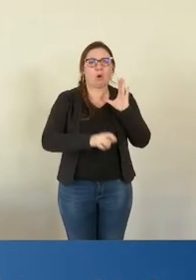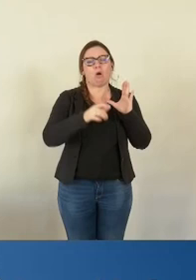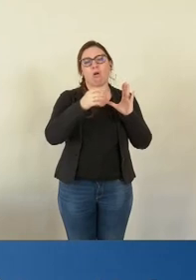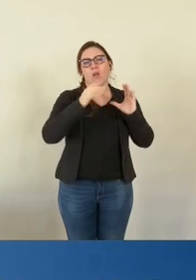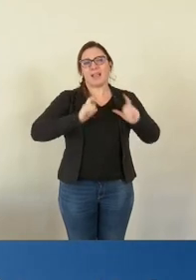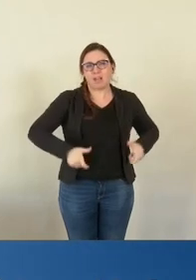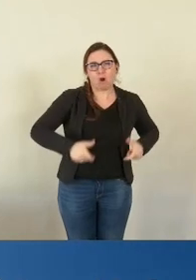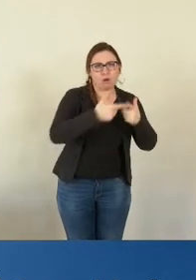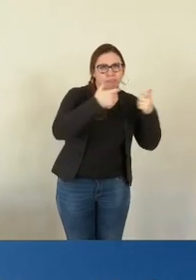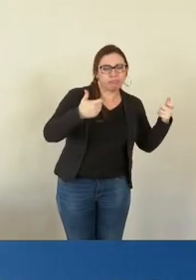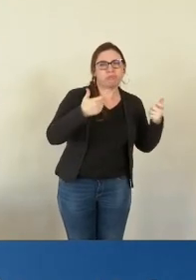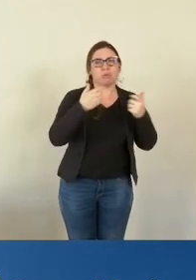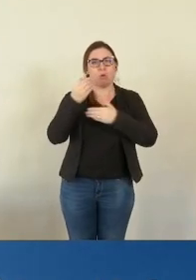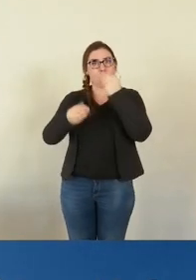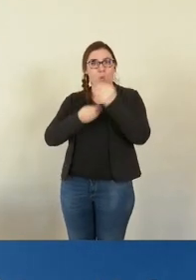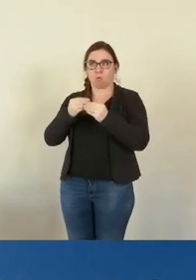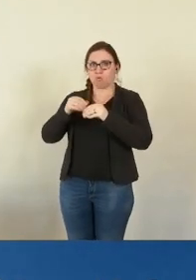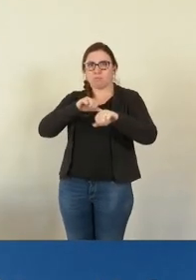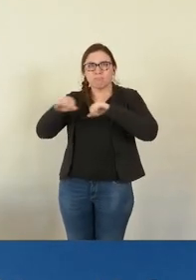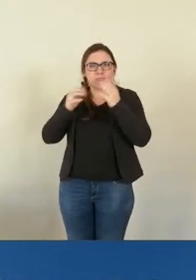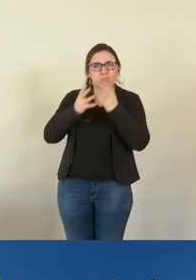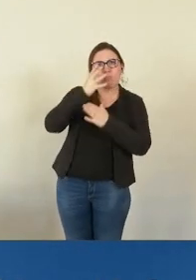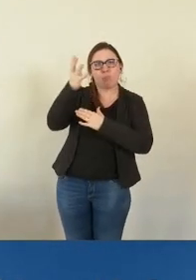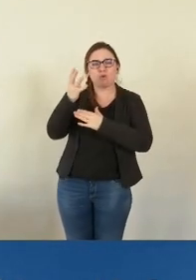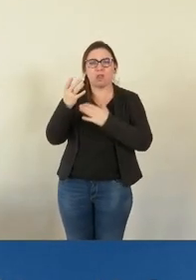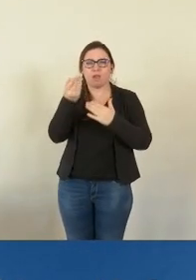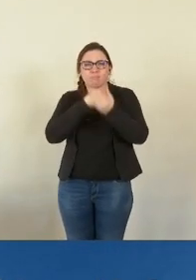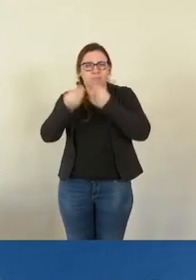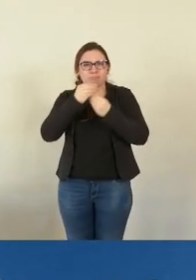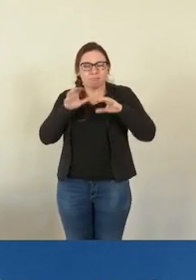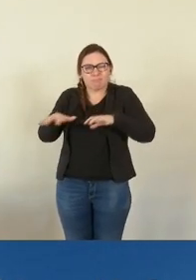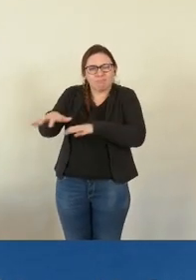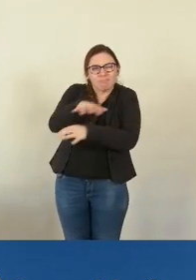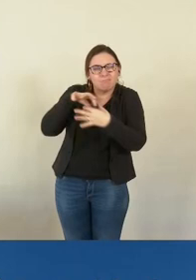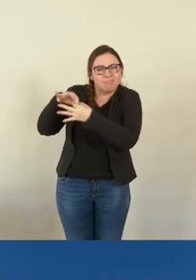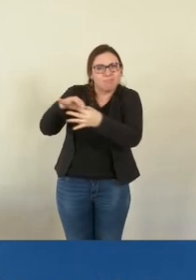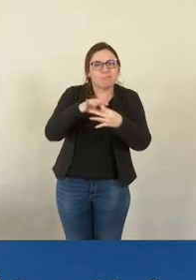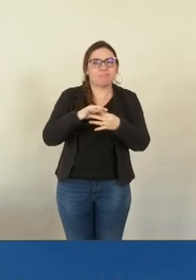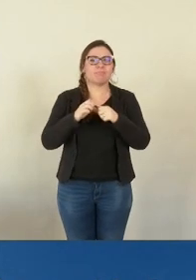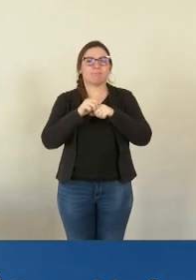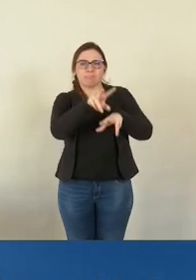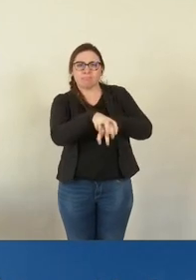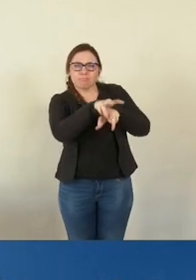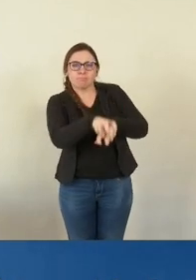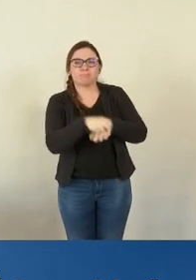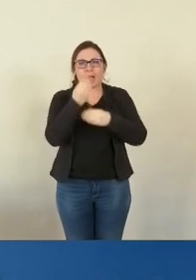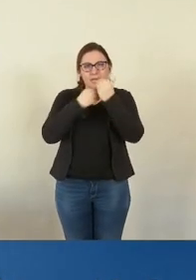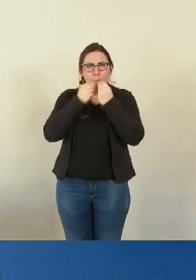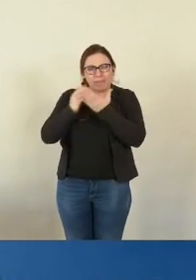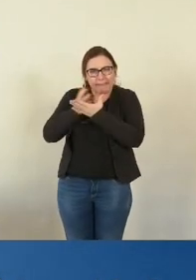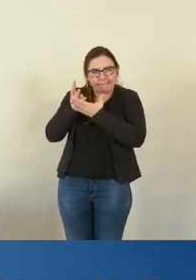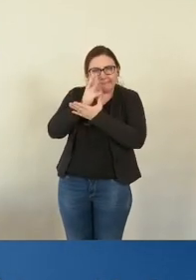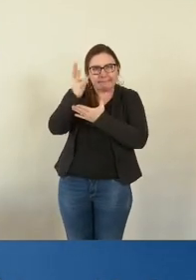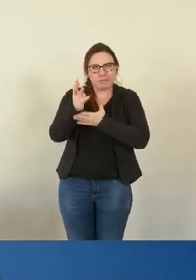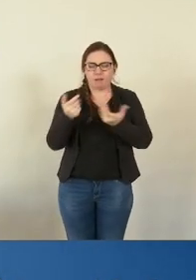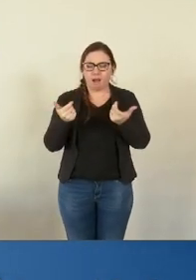dans sa participation active au projets alimentaires interterritorial dont les travaux de prospective agricole et alimentaire ont d'ailleurs nourri